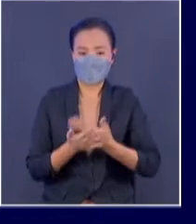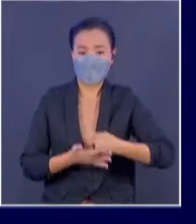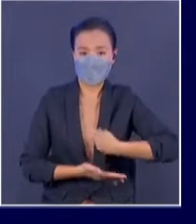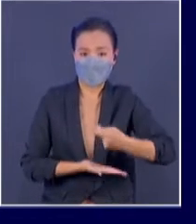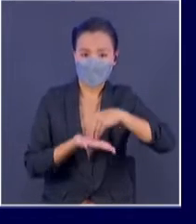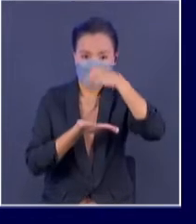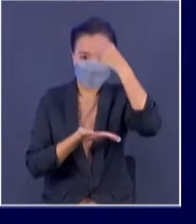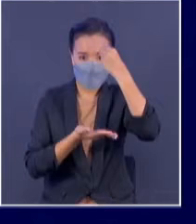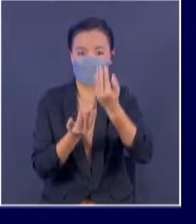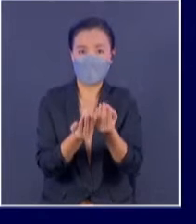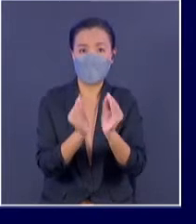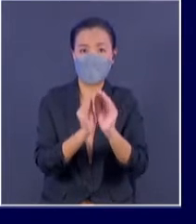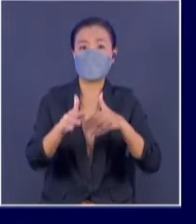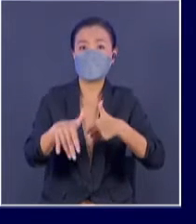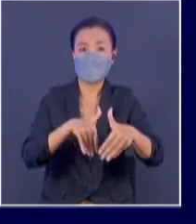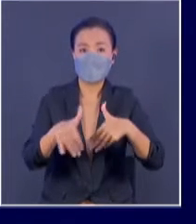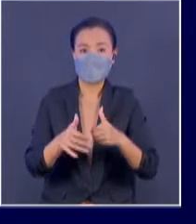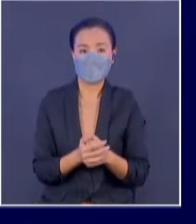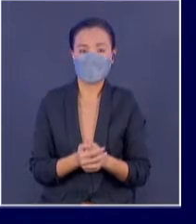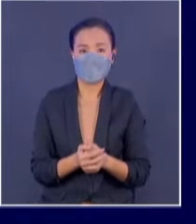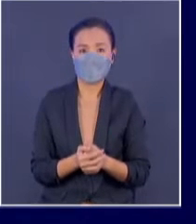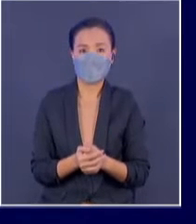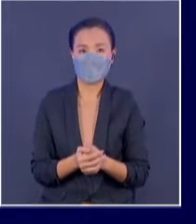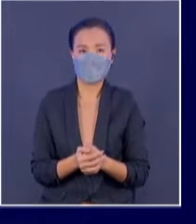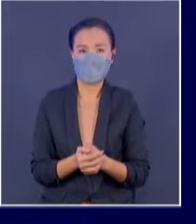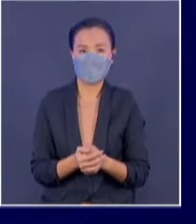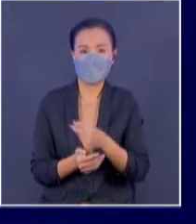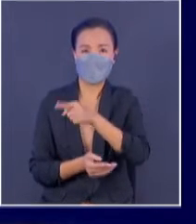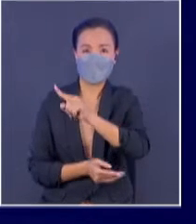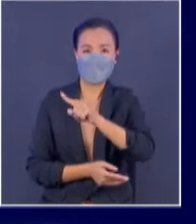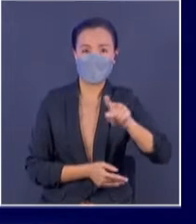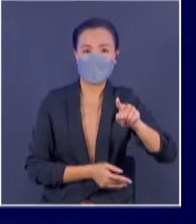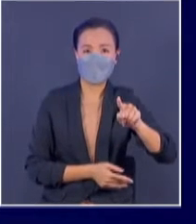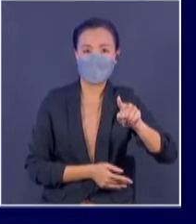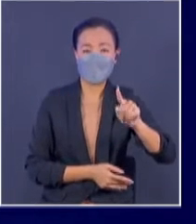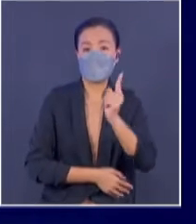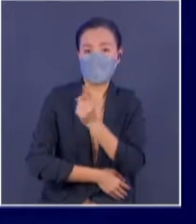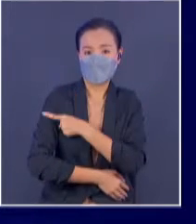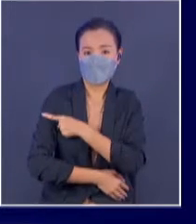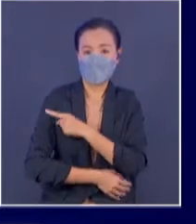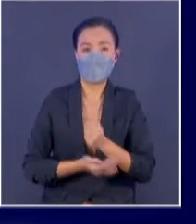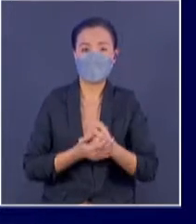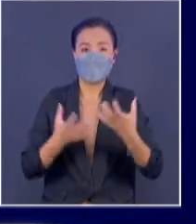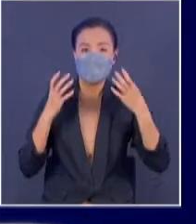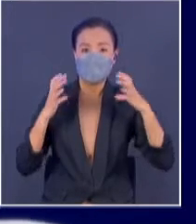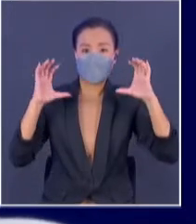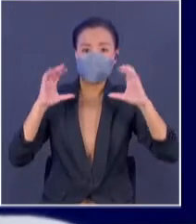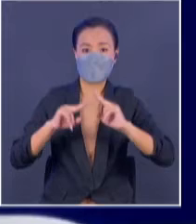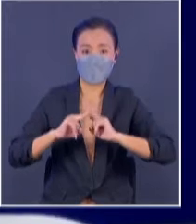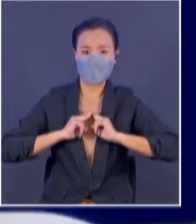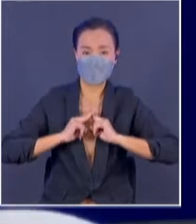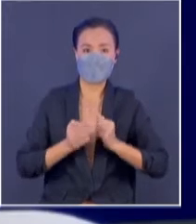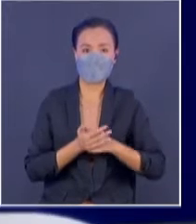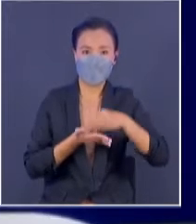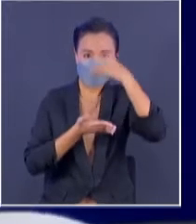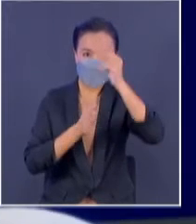าของครัวเรือนและประชาชนตั้งแต่ระดับการศึกษาขั้นพื้นฐานถึงระดับอุดมศึกษาทั้งภาครัฐและภาคเอกชนในภา